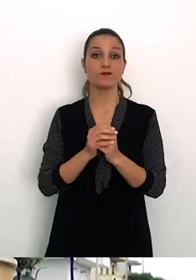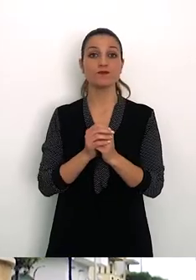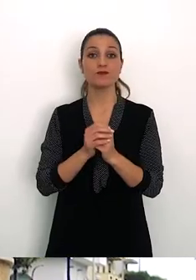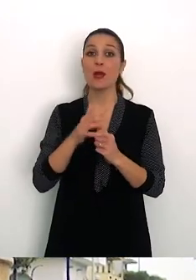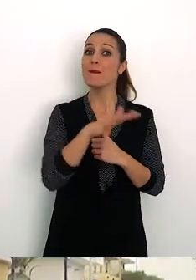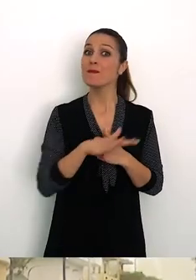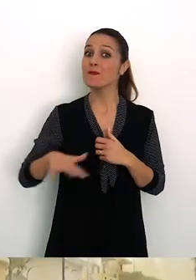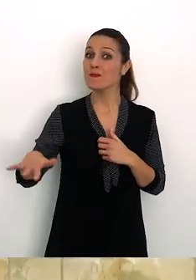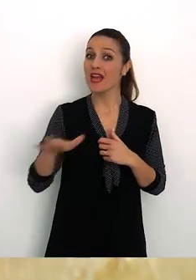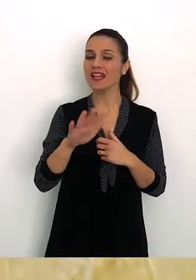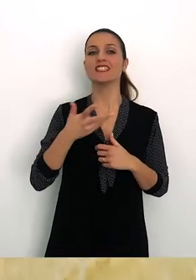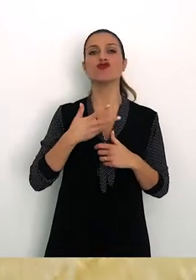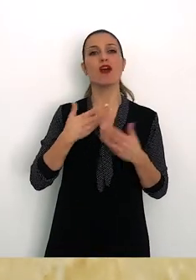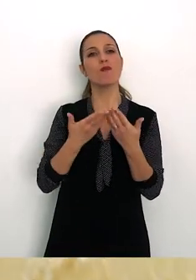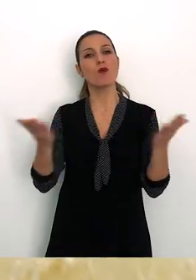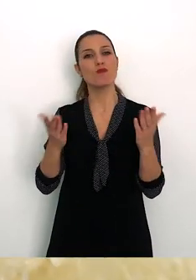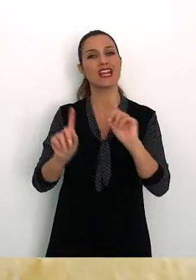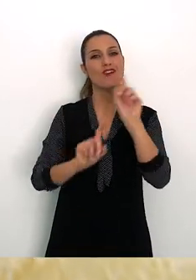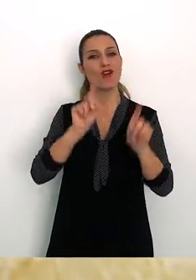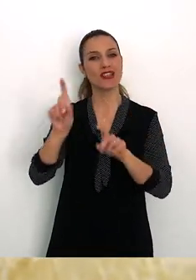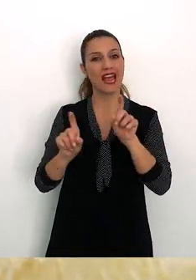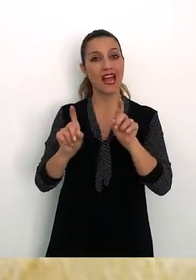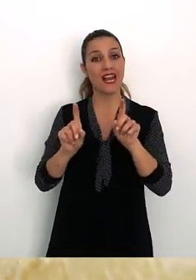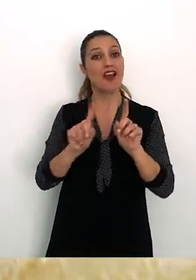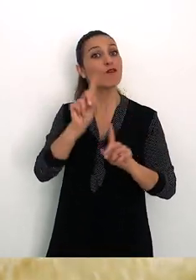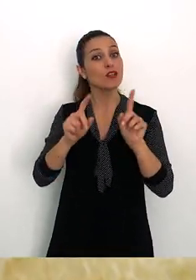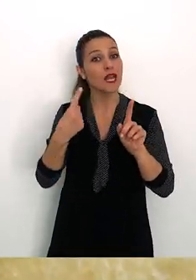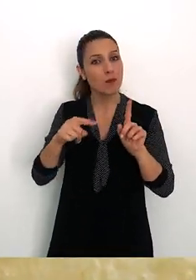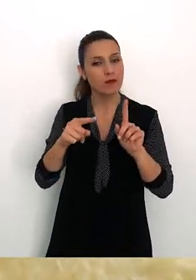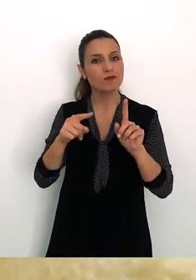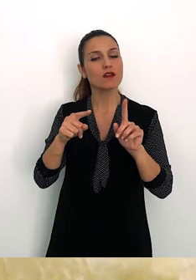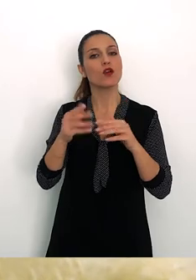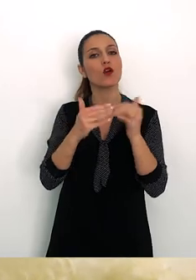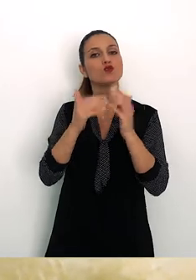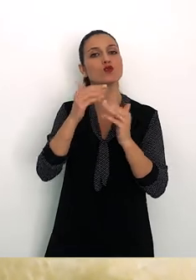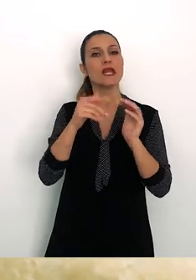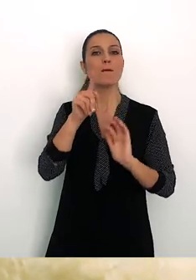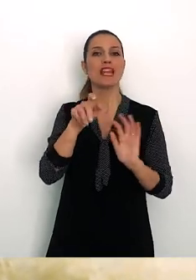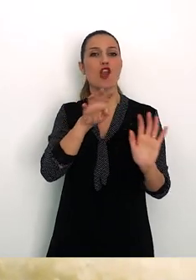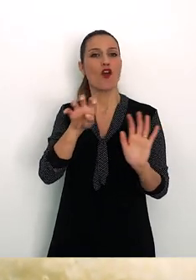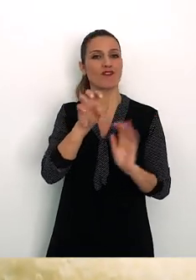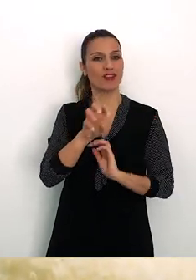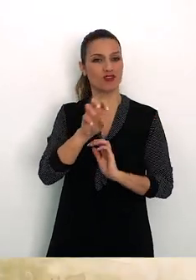In piazza vi è una pubblica fontana costruita nei primi anni del Novecento in pieno regime fascista.